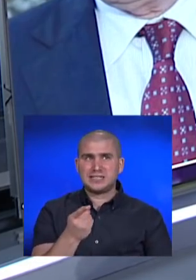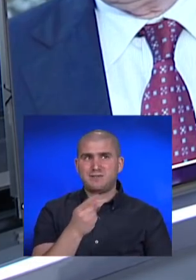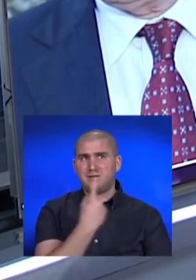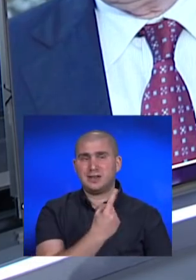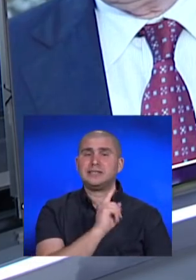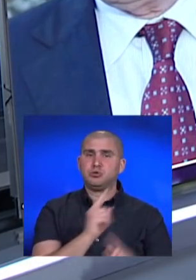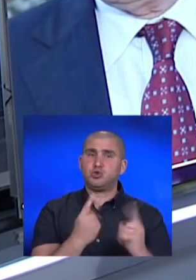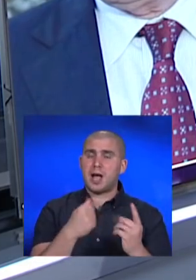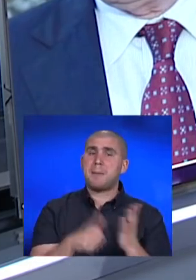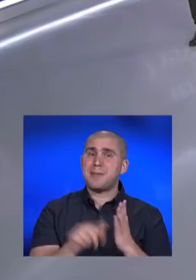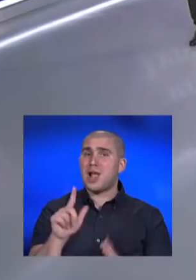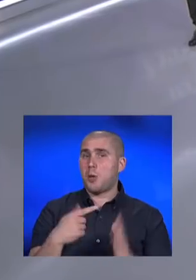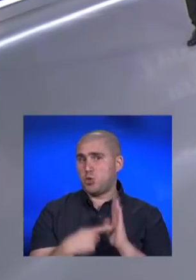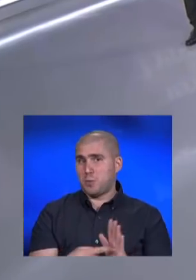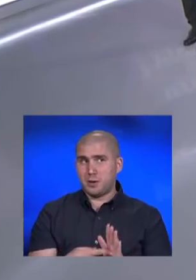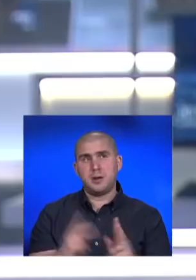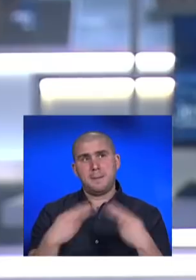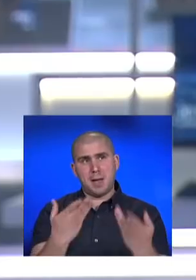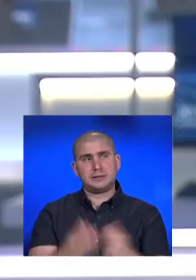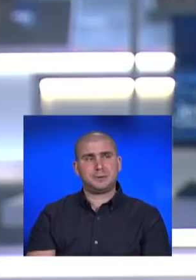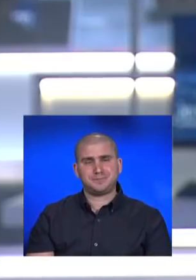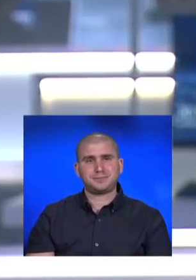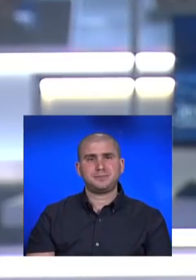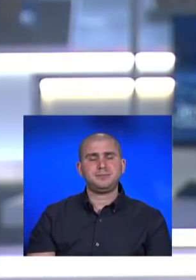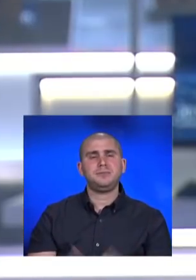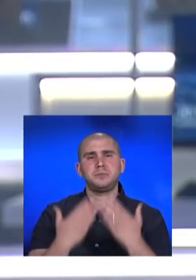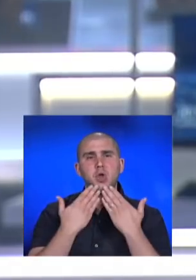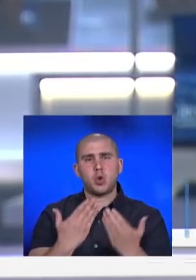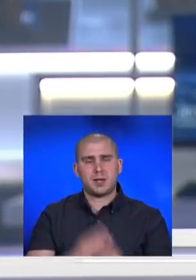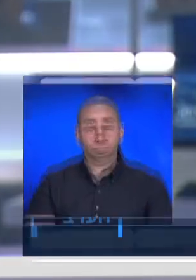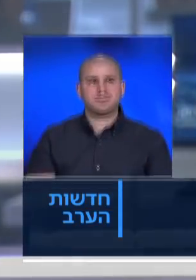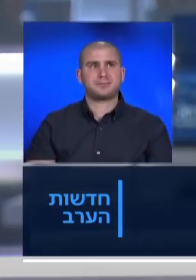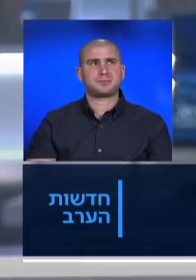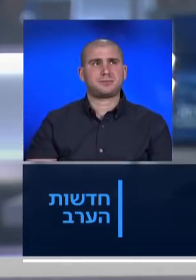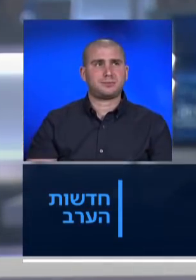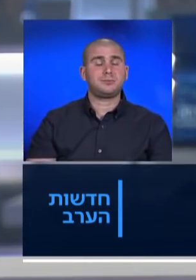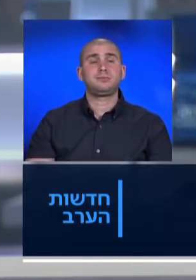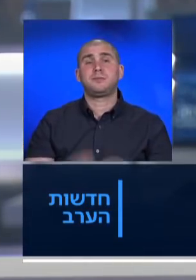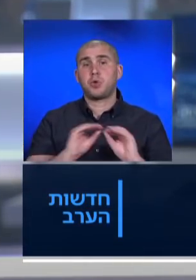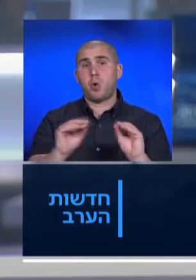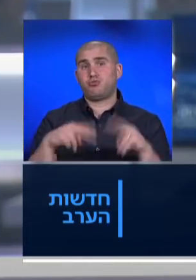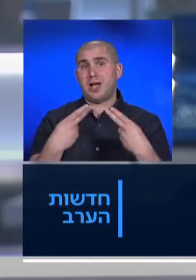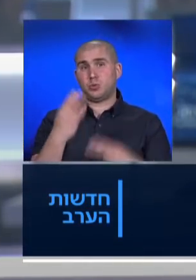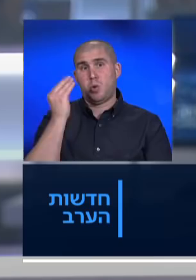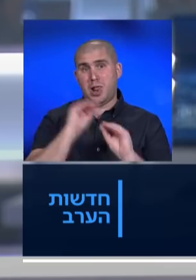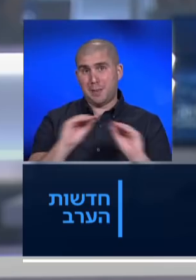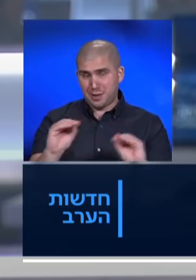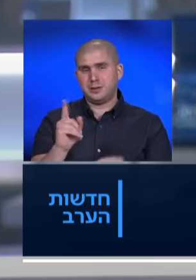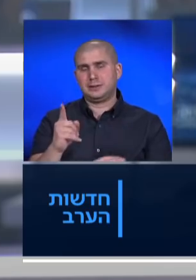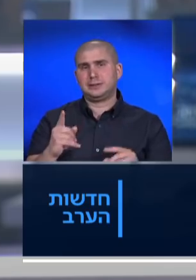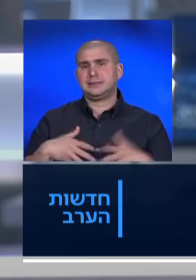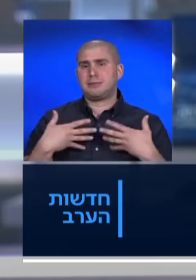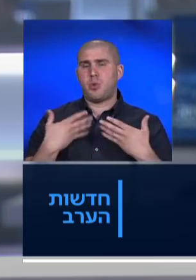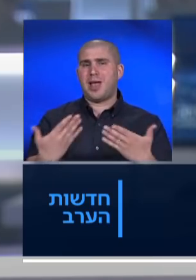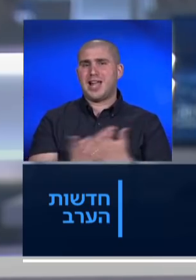לאומי למשל. וחזרה אלייך, מיכל. תודה רבה, שאול. המורים שחזרו היום ללמד אמנם סמכו על חידוש הלימודים, אבל